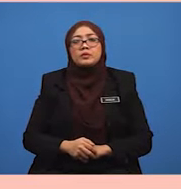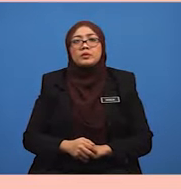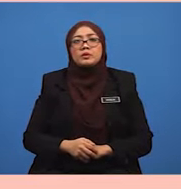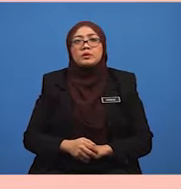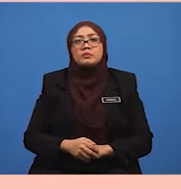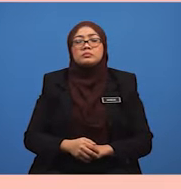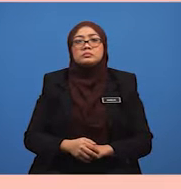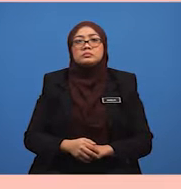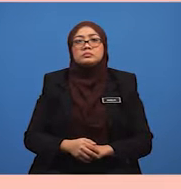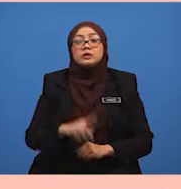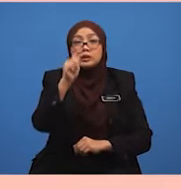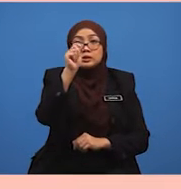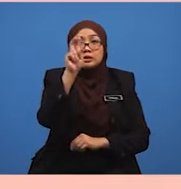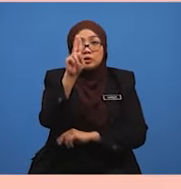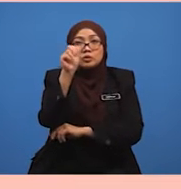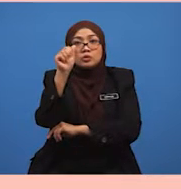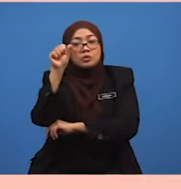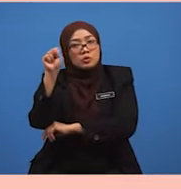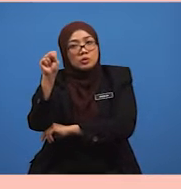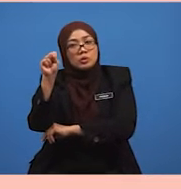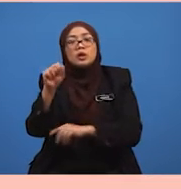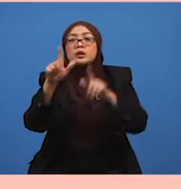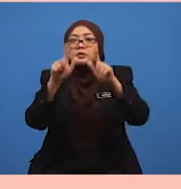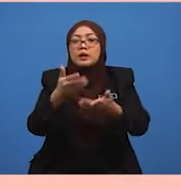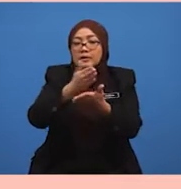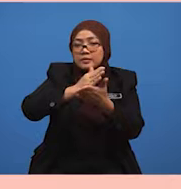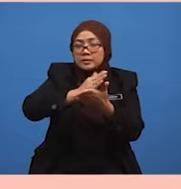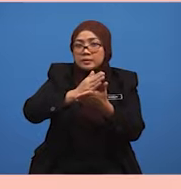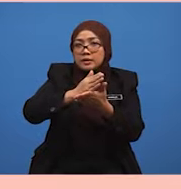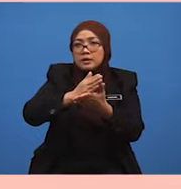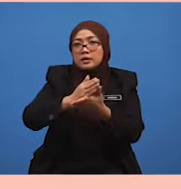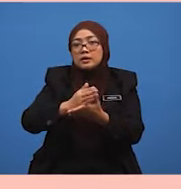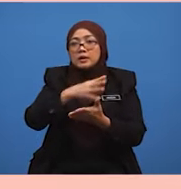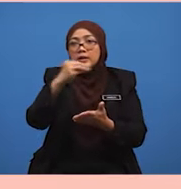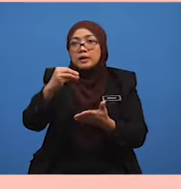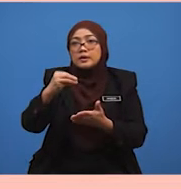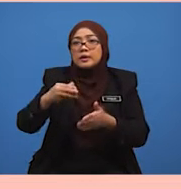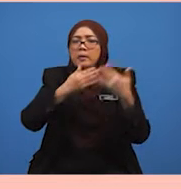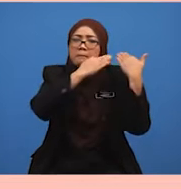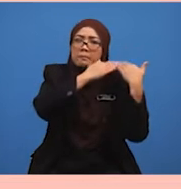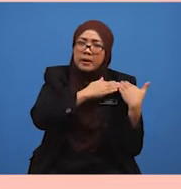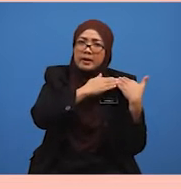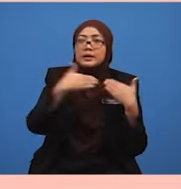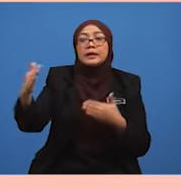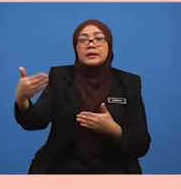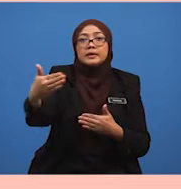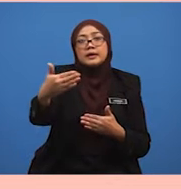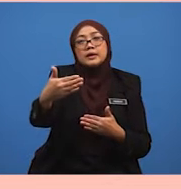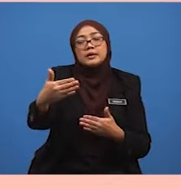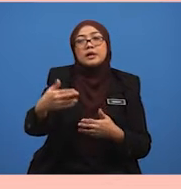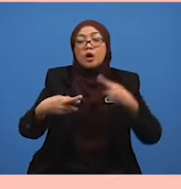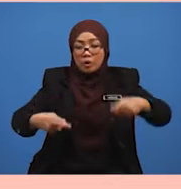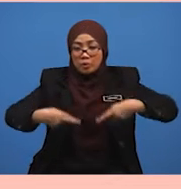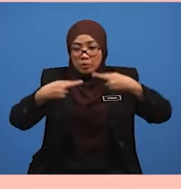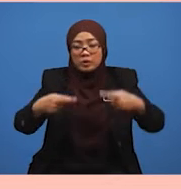ikan. Dan beban pula ialah ikanlah. Akhir sekali, roda dan ganda adalah